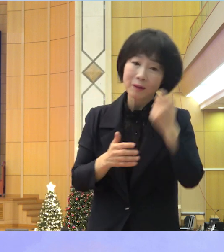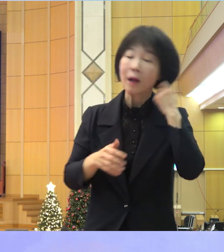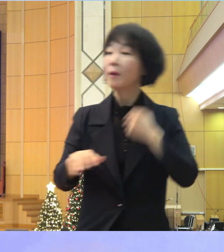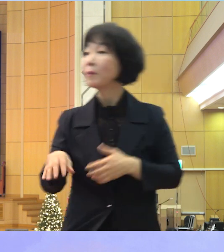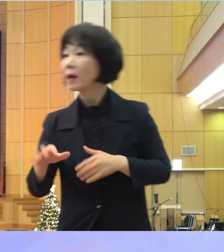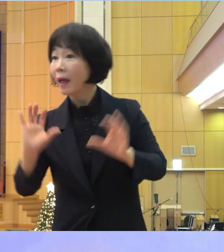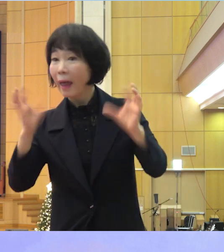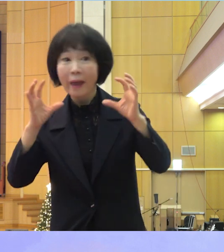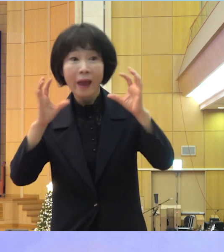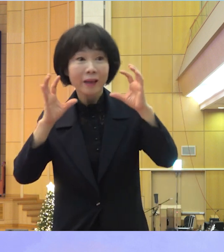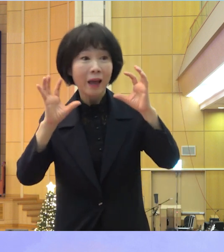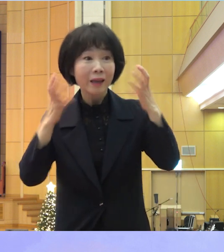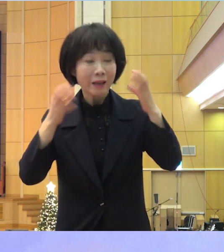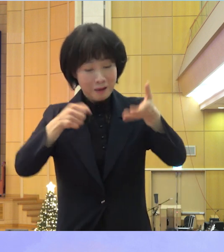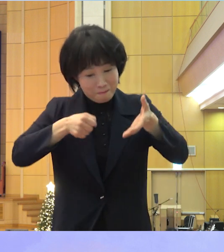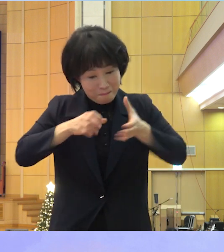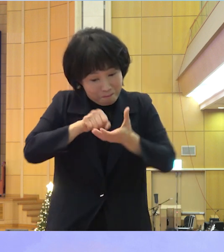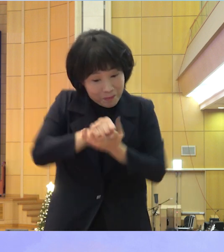갓난아기들에게 물어봐.